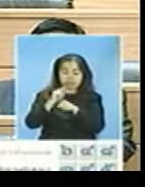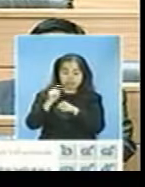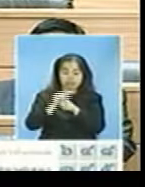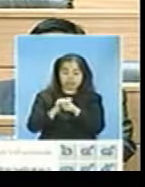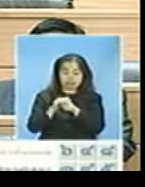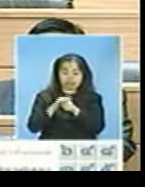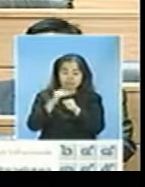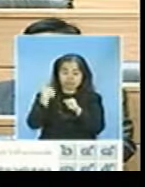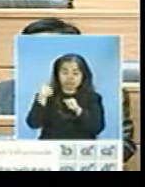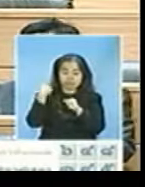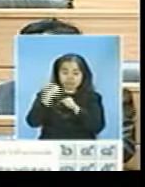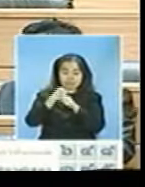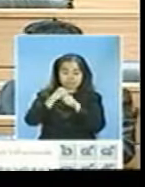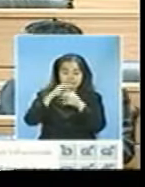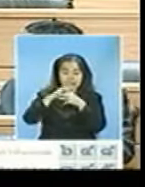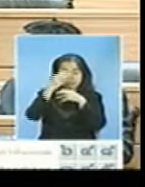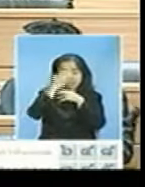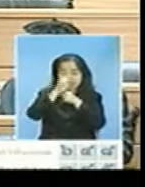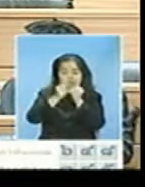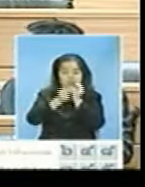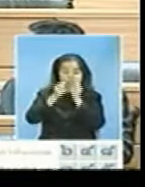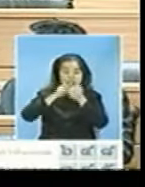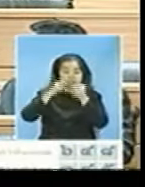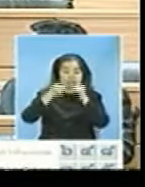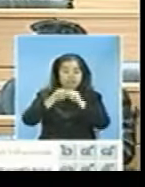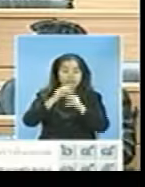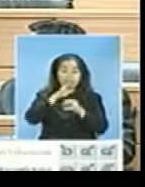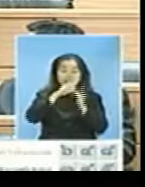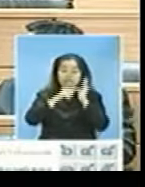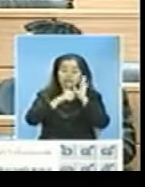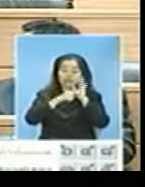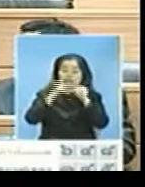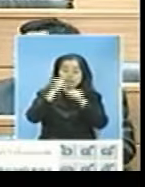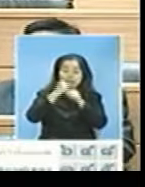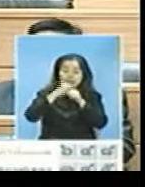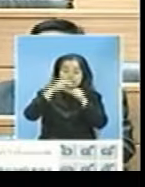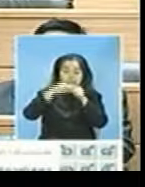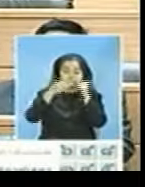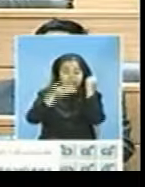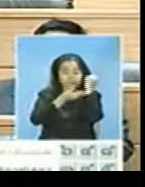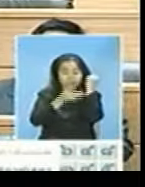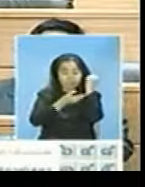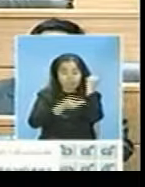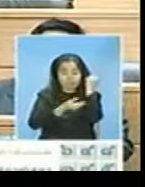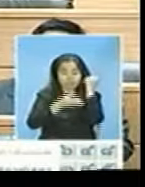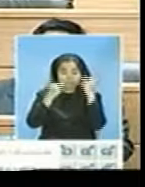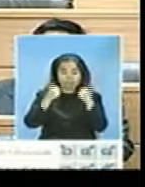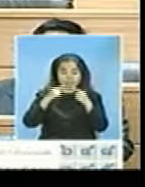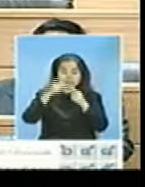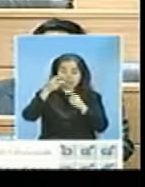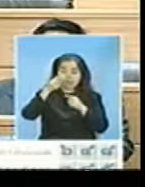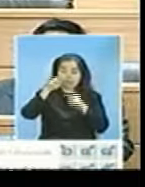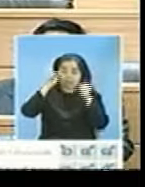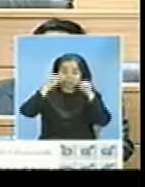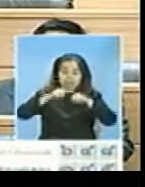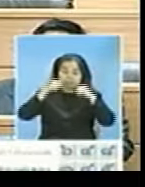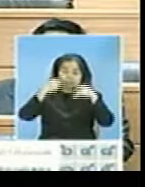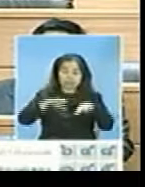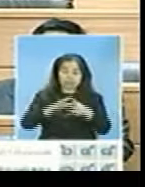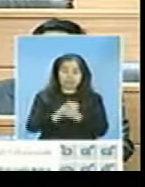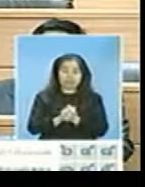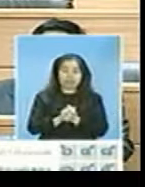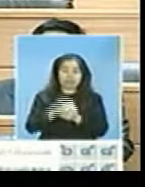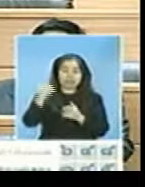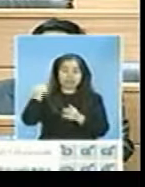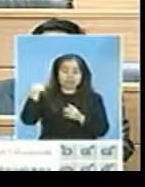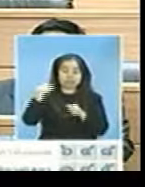จในการแก้ไขปัญหานะครับอย่างเช่นน้ำมันปาล์ม40,000 ตันที่คณะครม.ได้อนุมัติเข้ามาแล้วนี่จะ